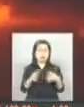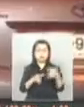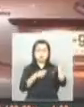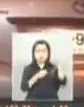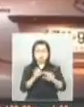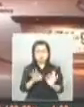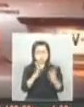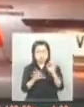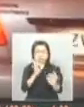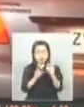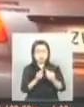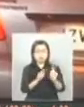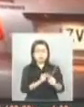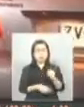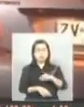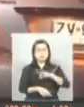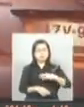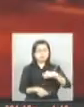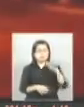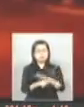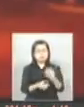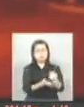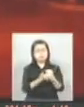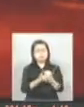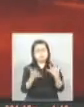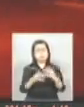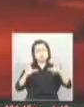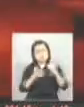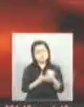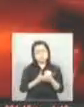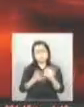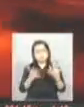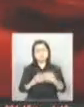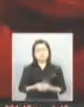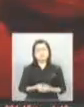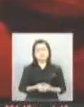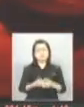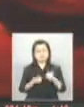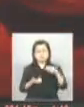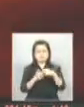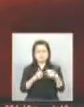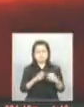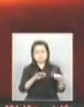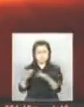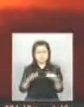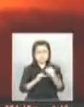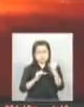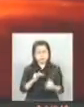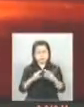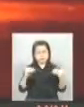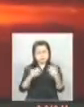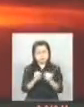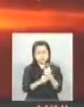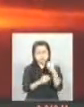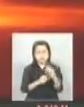าสิ่งของเนื่องจากไม่พอใจที่ไม่ได้รับความช่วยเหลือจากรัฐบาลเท่าที่ควรแม้ว่าเหตุการณ์แผ่นดินไหวจะผ่านไปแล้วกว่า1ปีก็ต